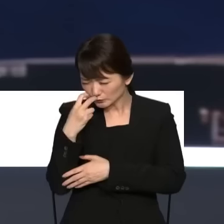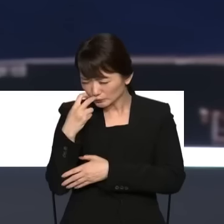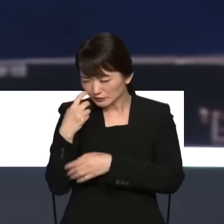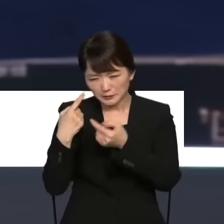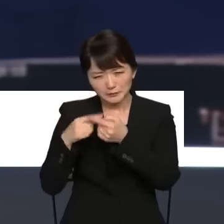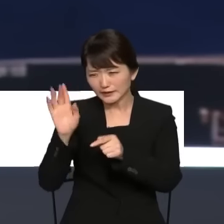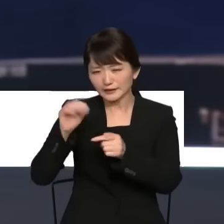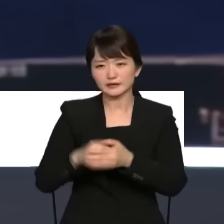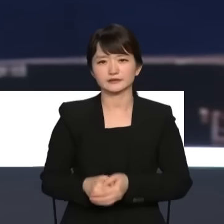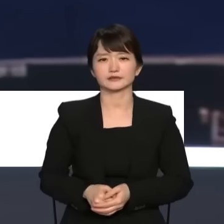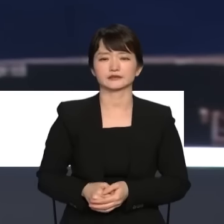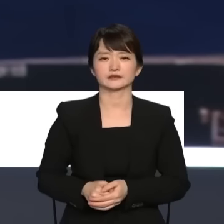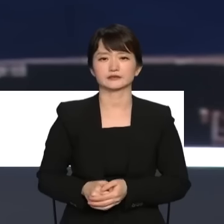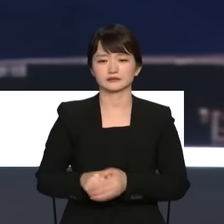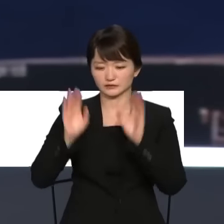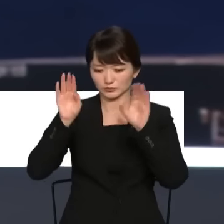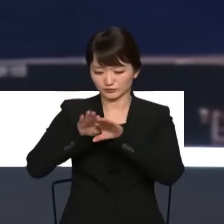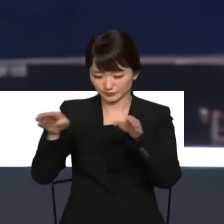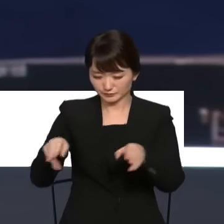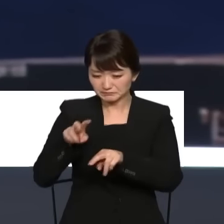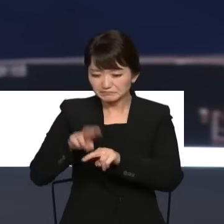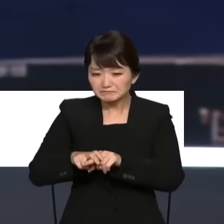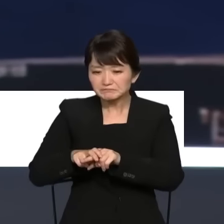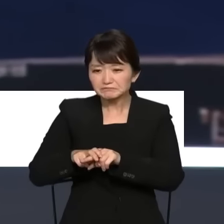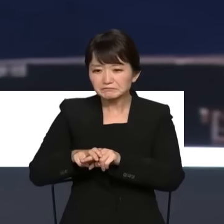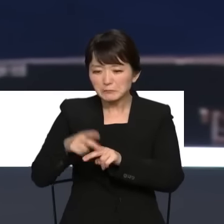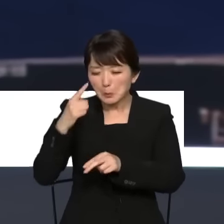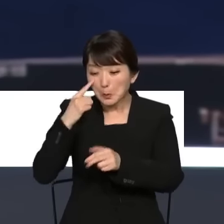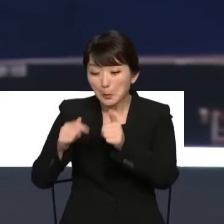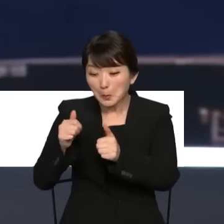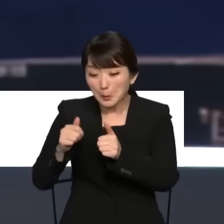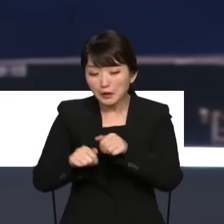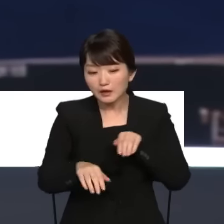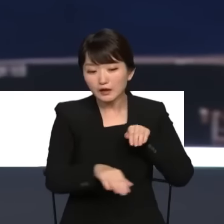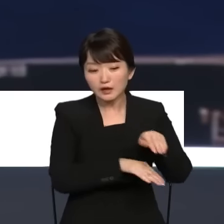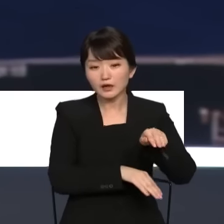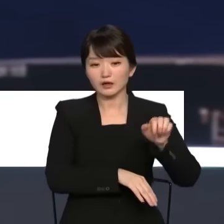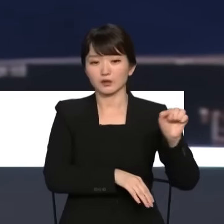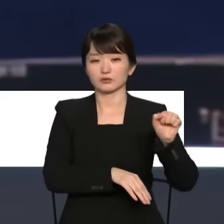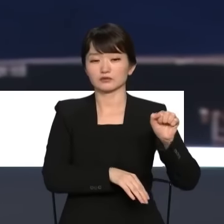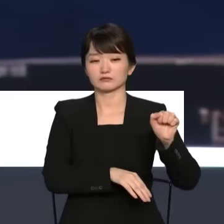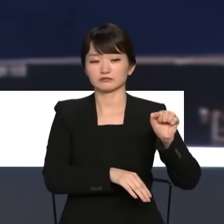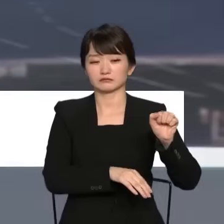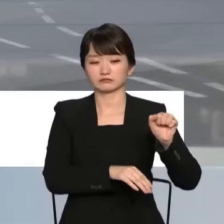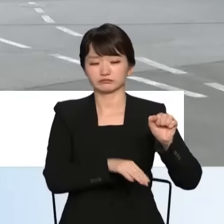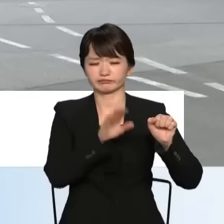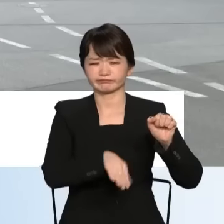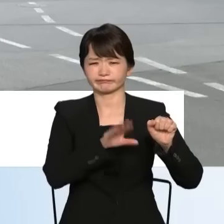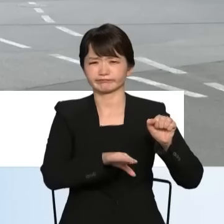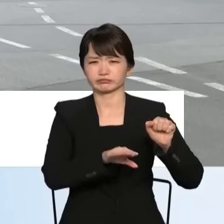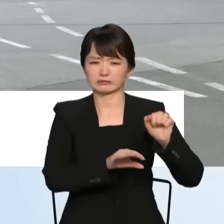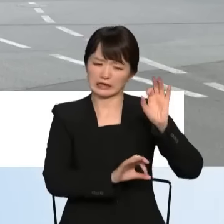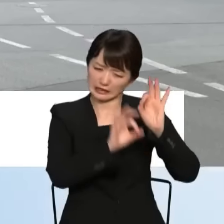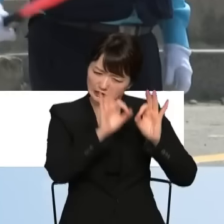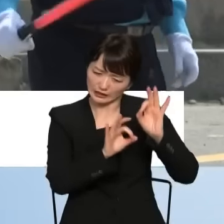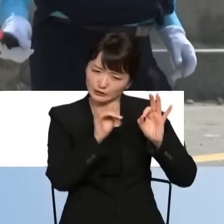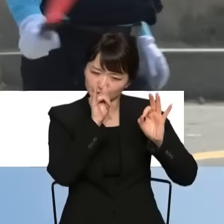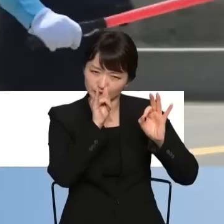탁상에서 자유적인 추론으로 운전자가 페달 오조작을 했을 가능성이 있다라고 분석하였습니다 어 그래서